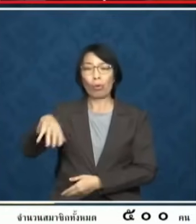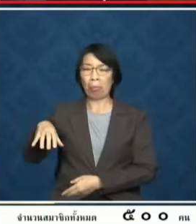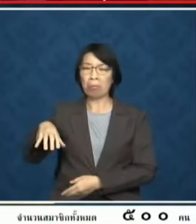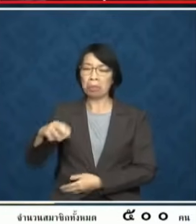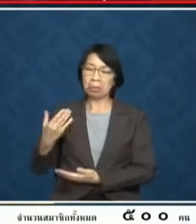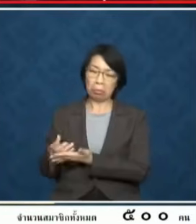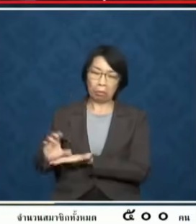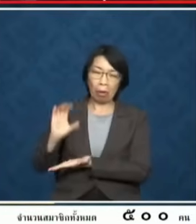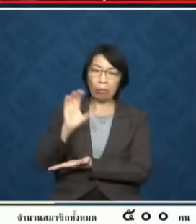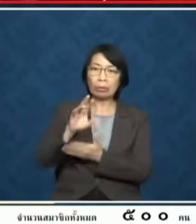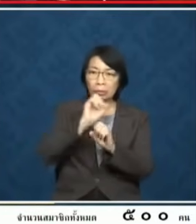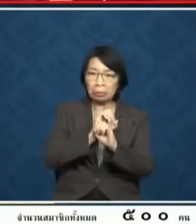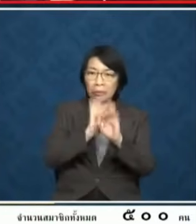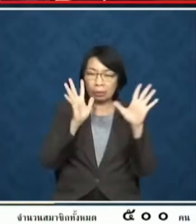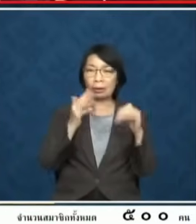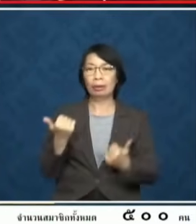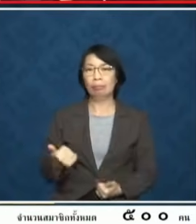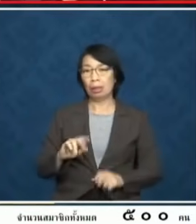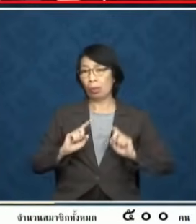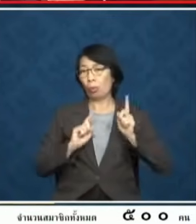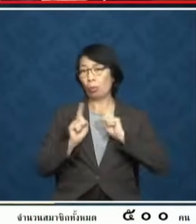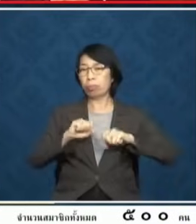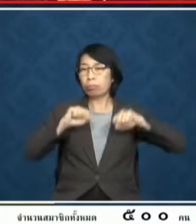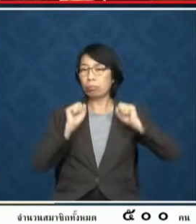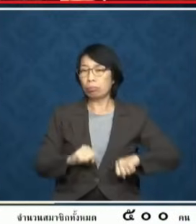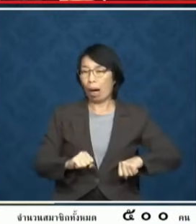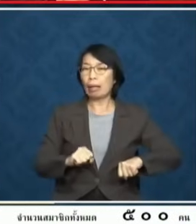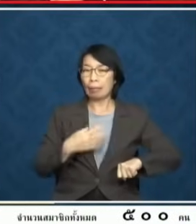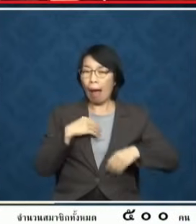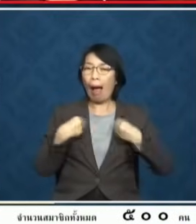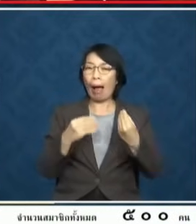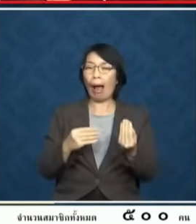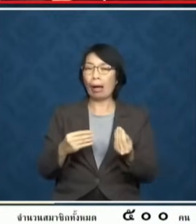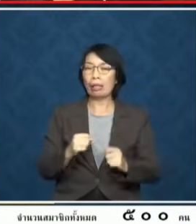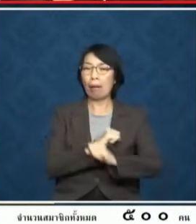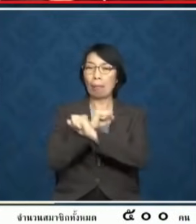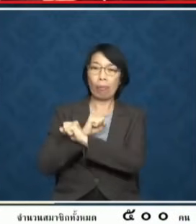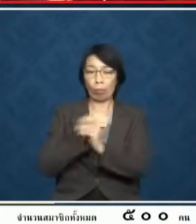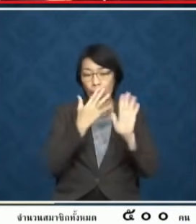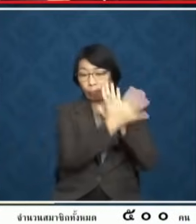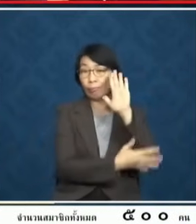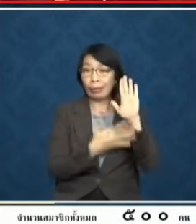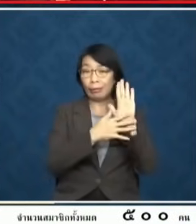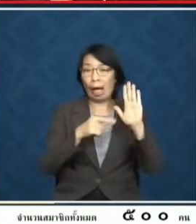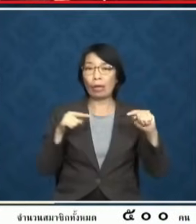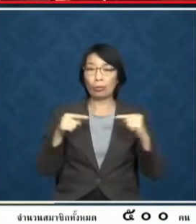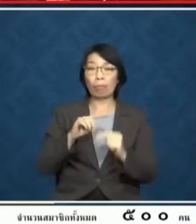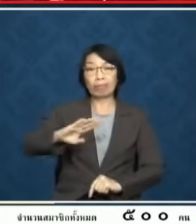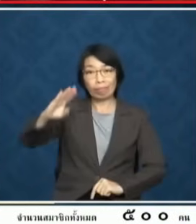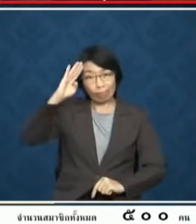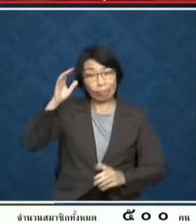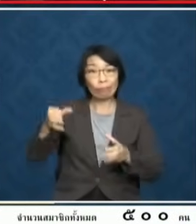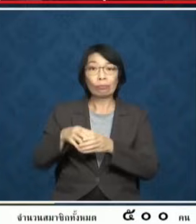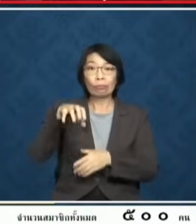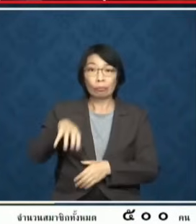ขึ้นเมื่อมีมติอนุมัติหลักการร่างพ.ร.บอุตสาหกรรมป้องกันประเทศและการพลังงานทหารโดยให้กระทรวงกลาโหม